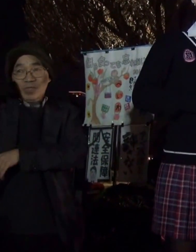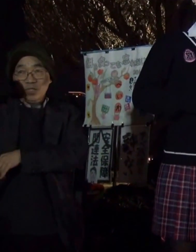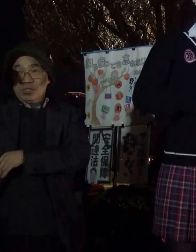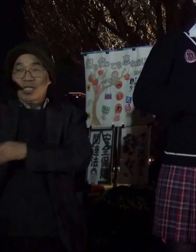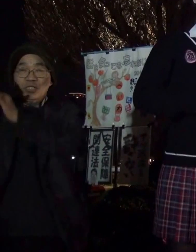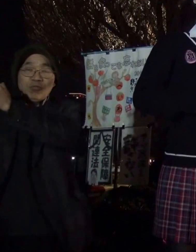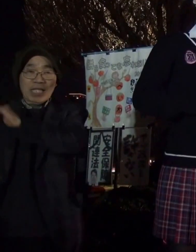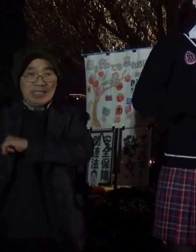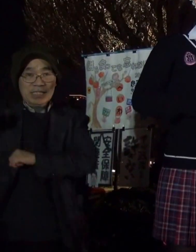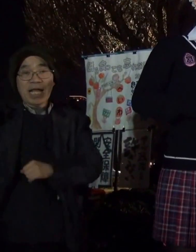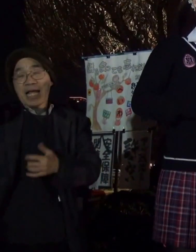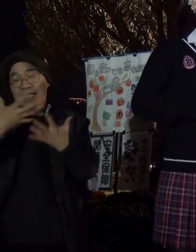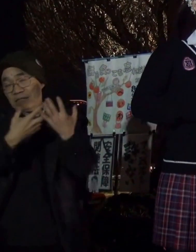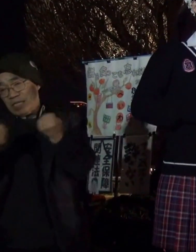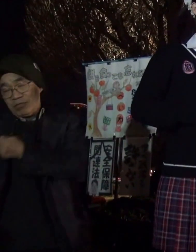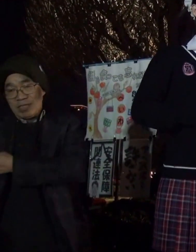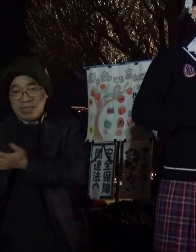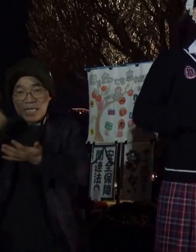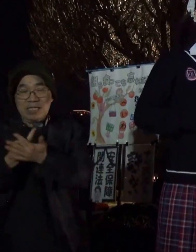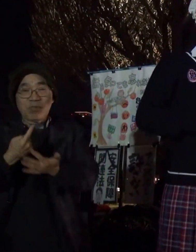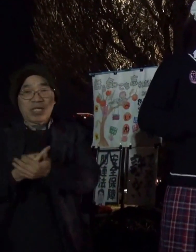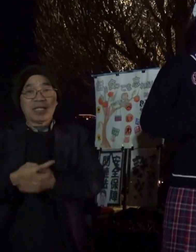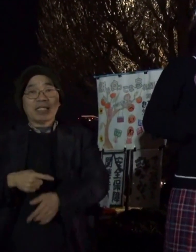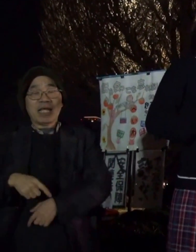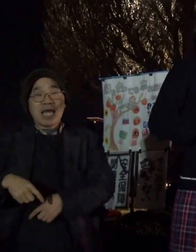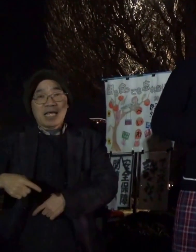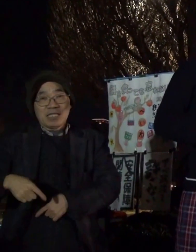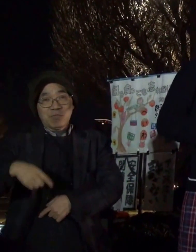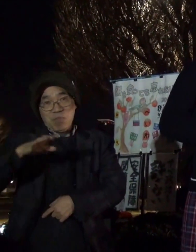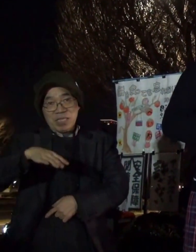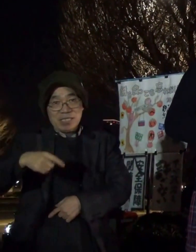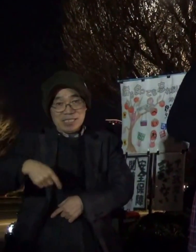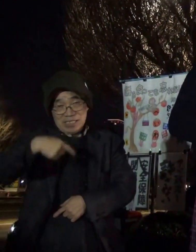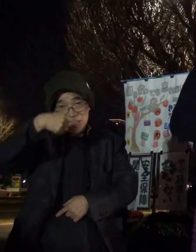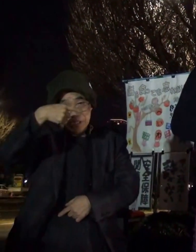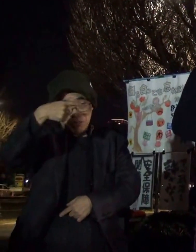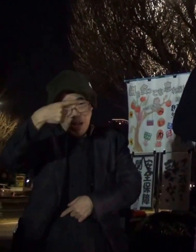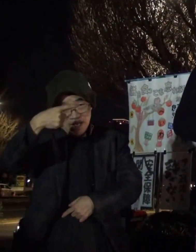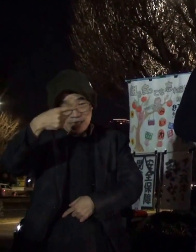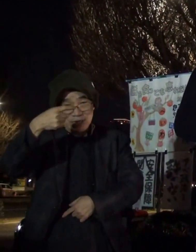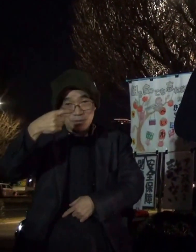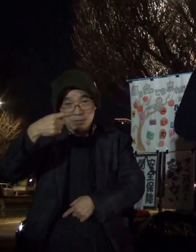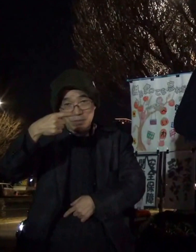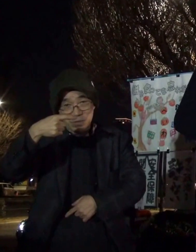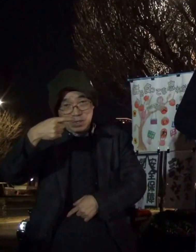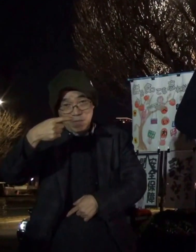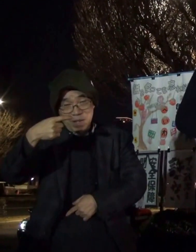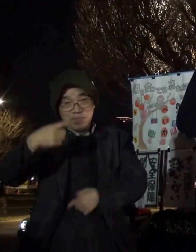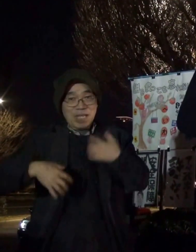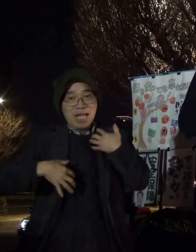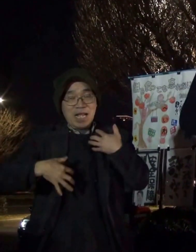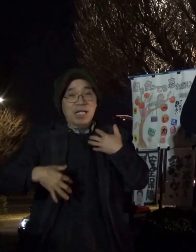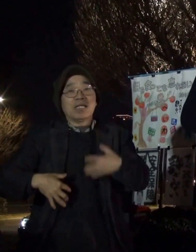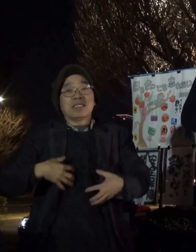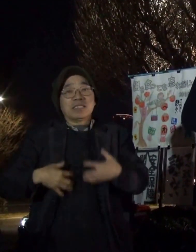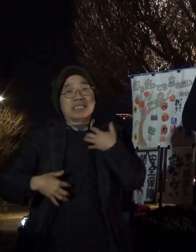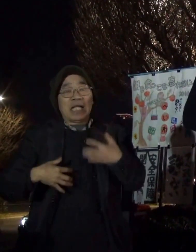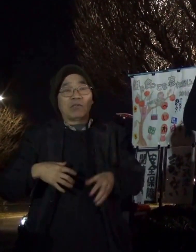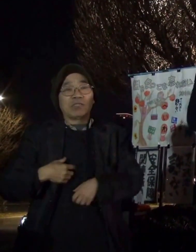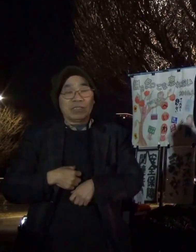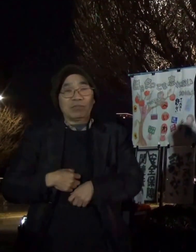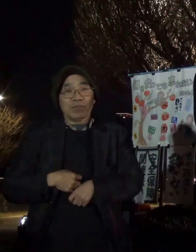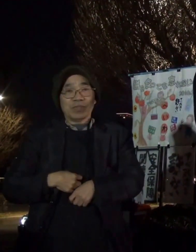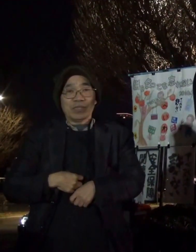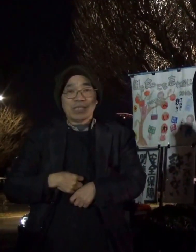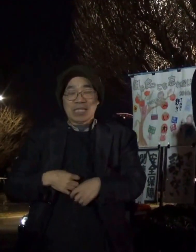ストの方に参加していただいて、今までで一番賑やかなレコーディングになったんじゃないかなと思います。 は い、 皆さ